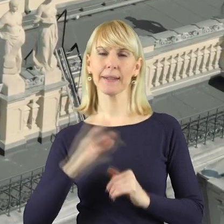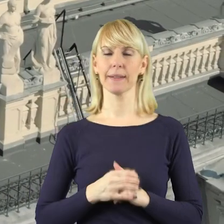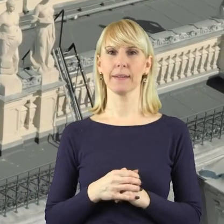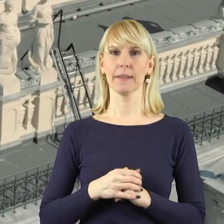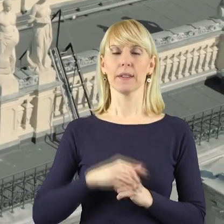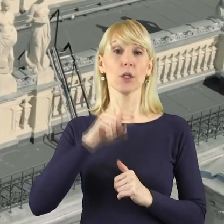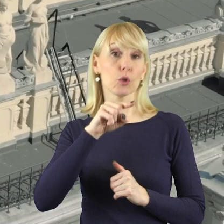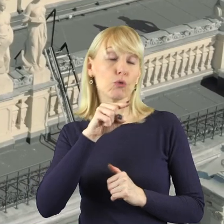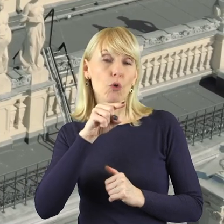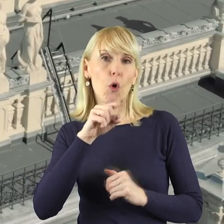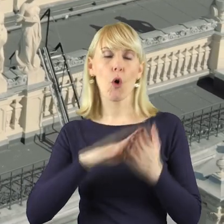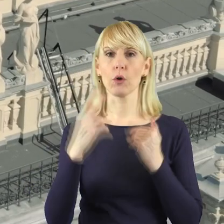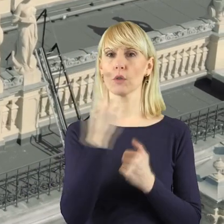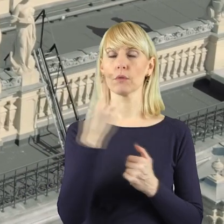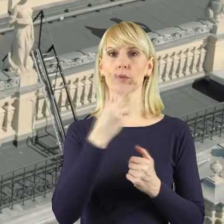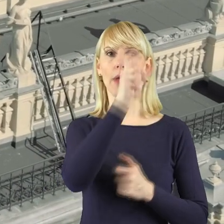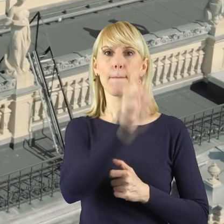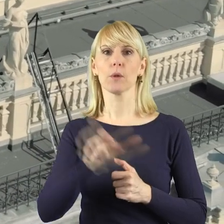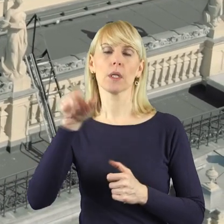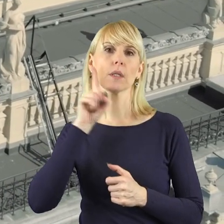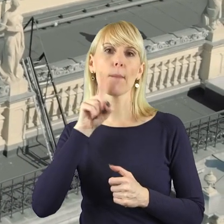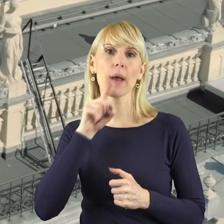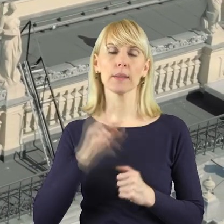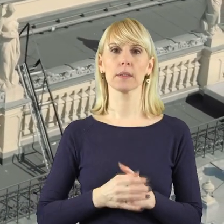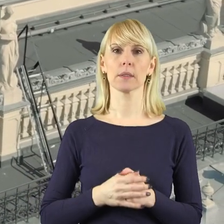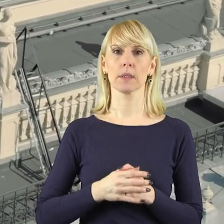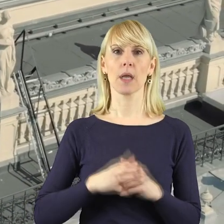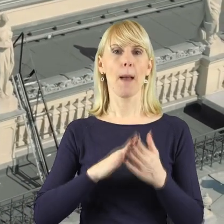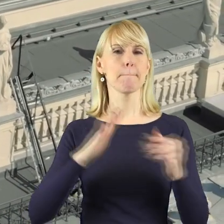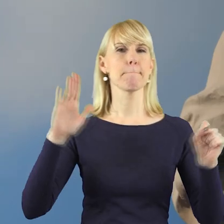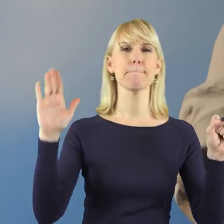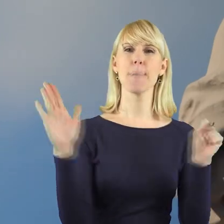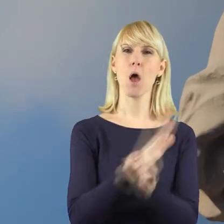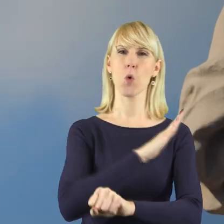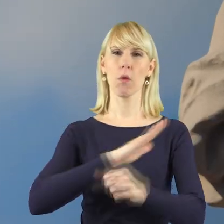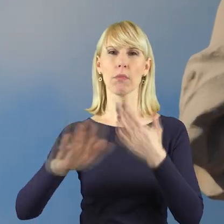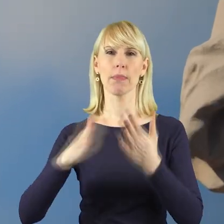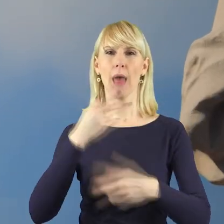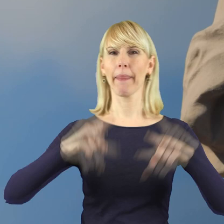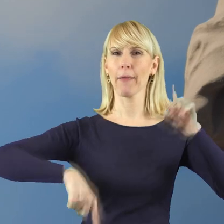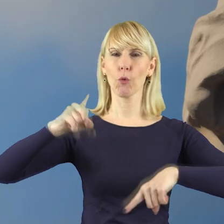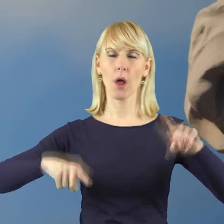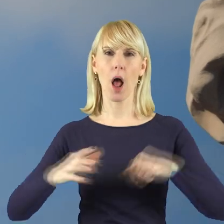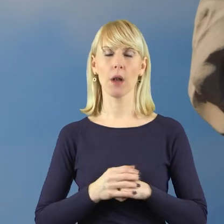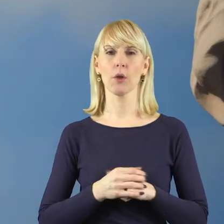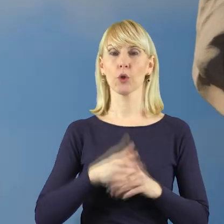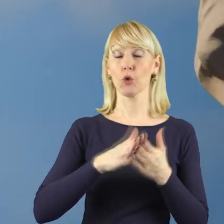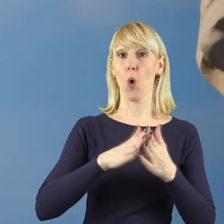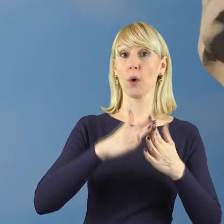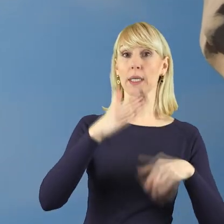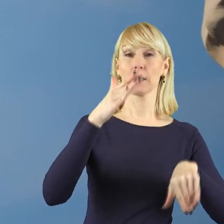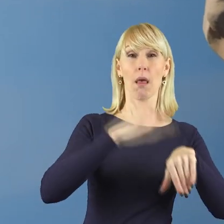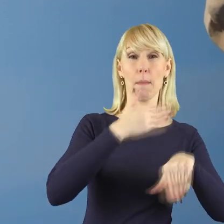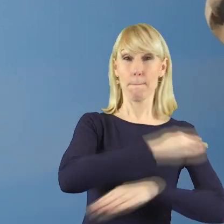uwagę zasługują dwie postacie męskie, ukazane z pełnym weryzmem. Pierwszą z nich jest półnagi, bosy robotnik,